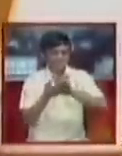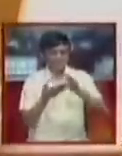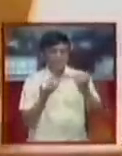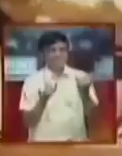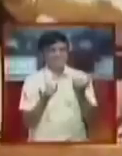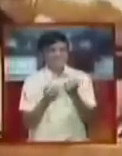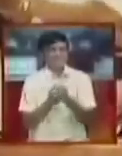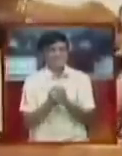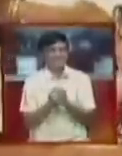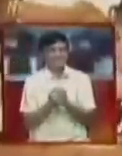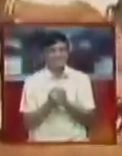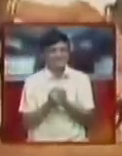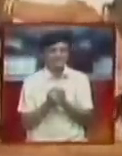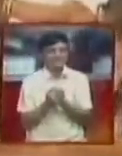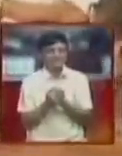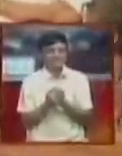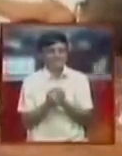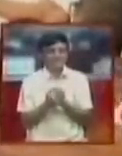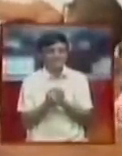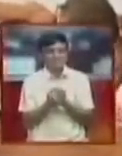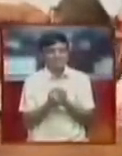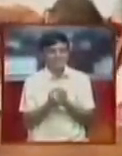po,